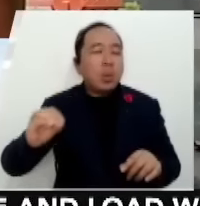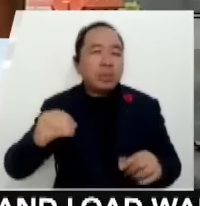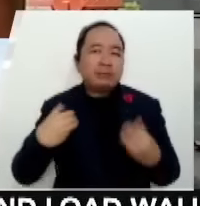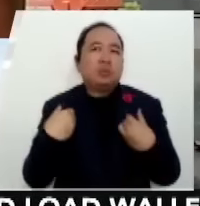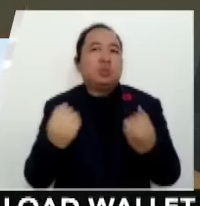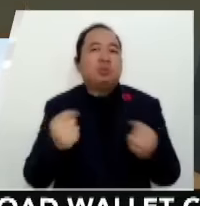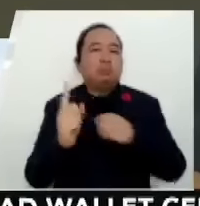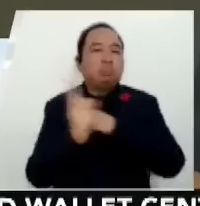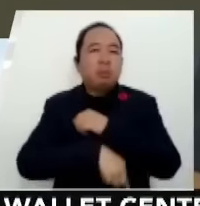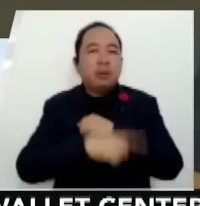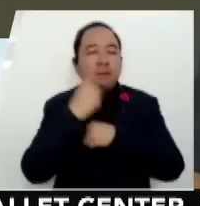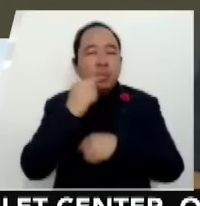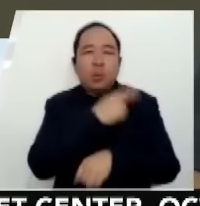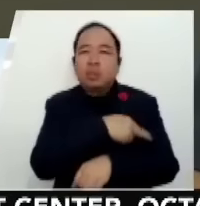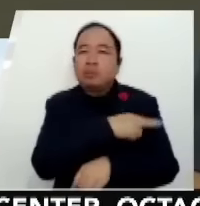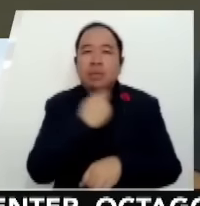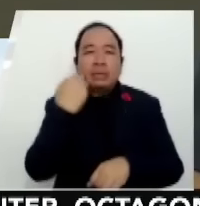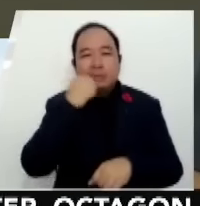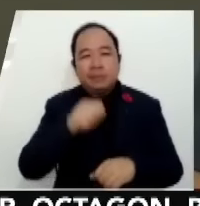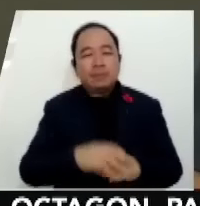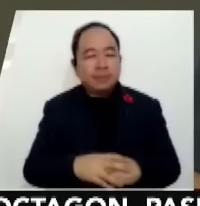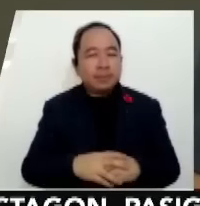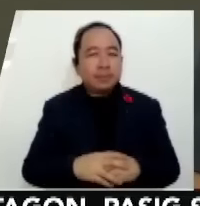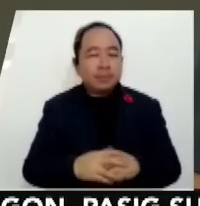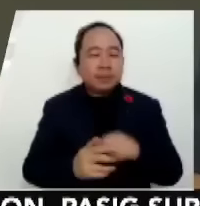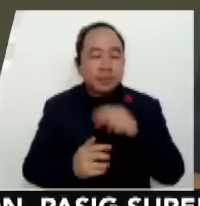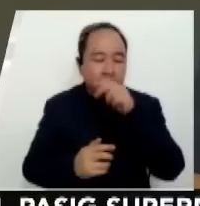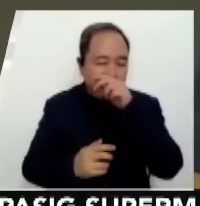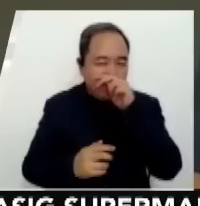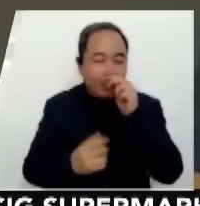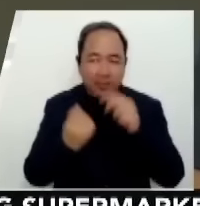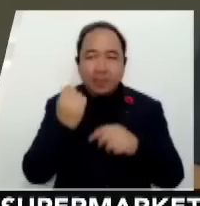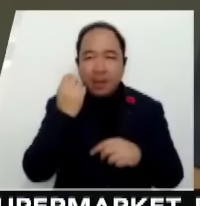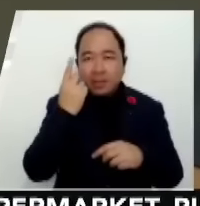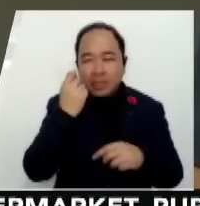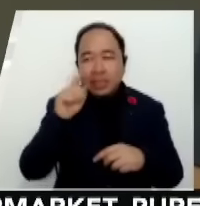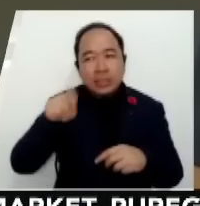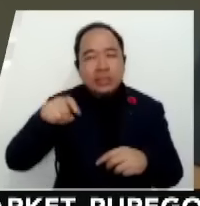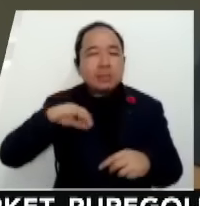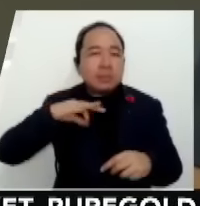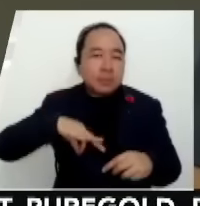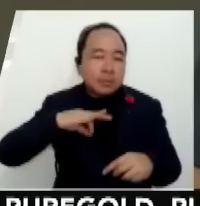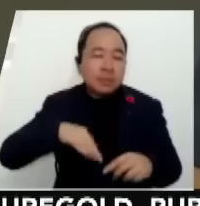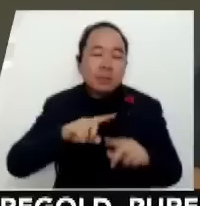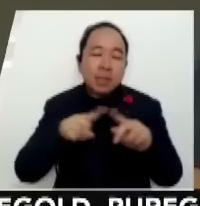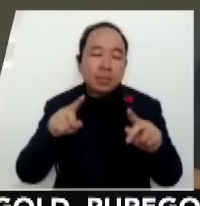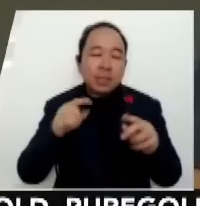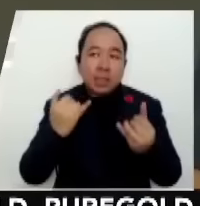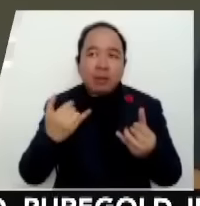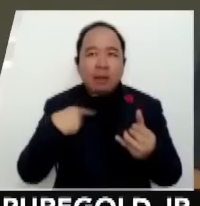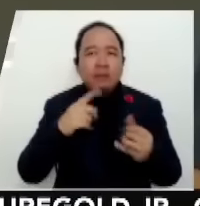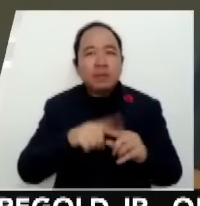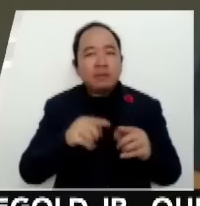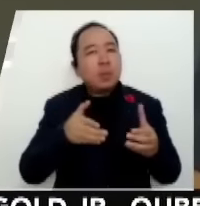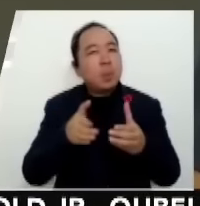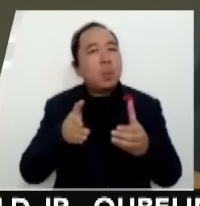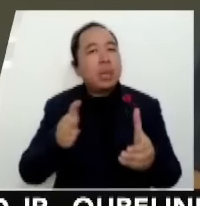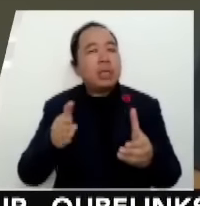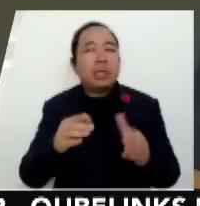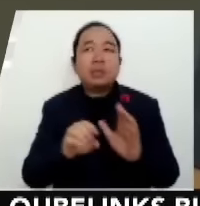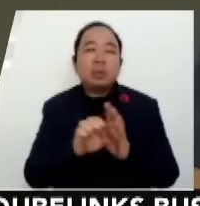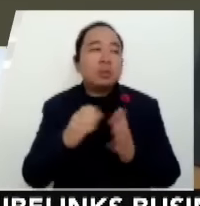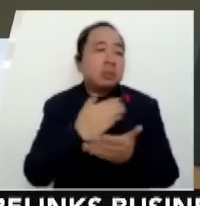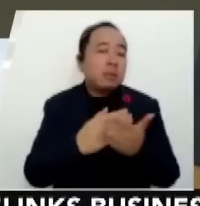mga ospital. Naintindihan ko po na negosyante sila, kaya ho meron naman tayong mga measures tulad po ng ibang private hospital